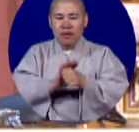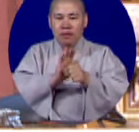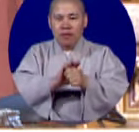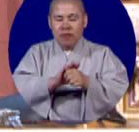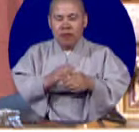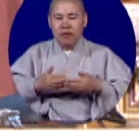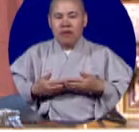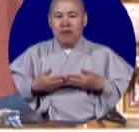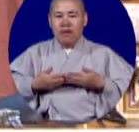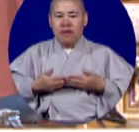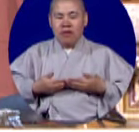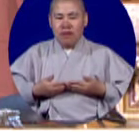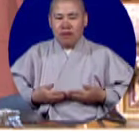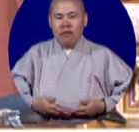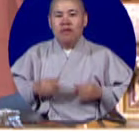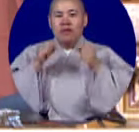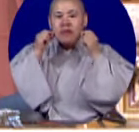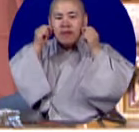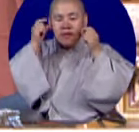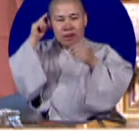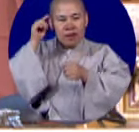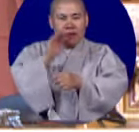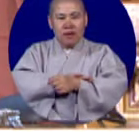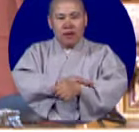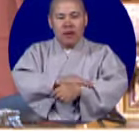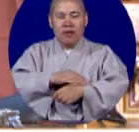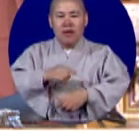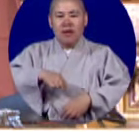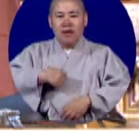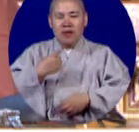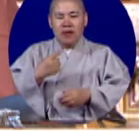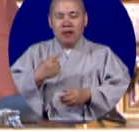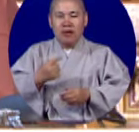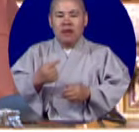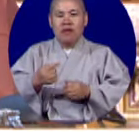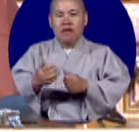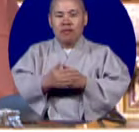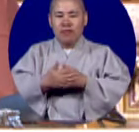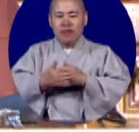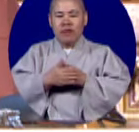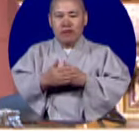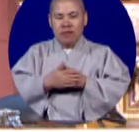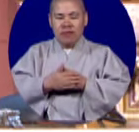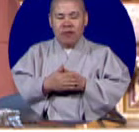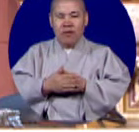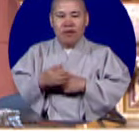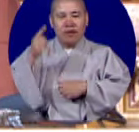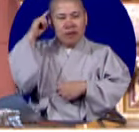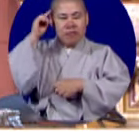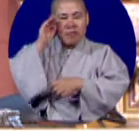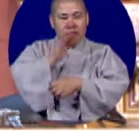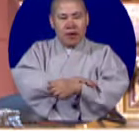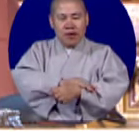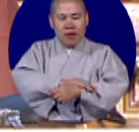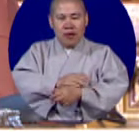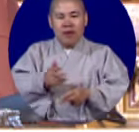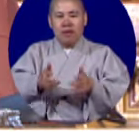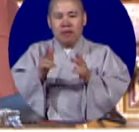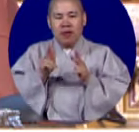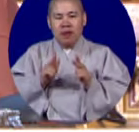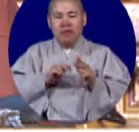여기 자리행이에요. 자기를 이렇게 하는데. 이게 전부가 하나의 반야바라미를 실행하는 것이다.